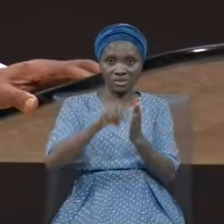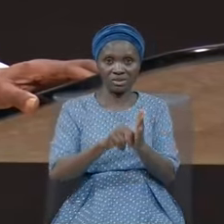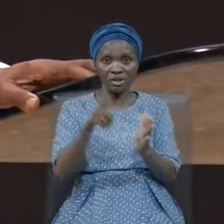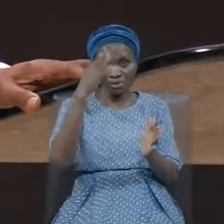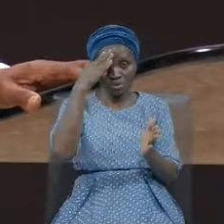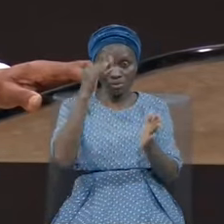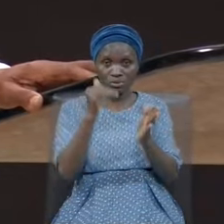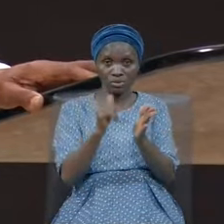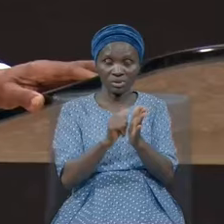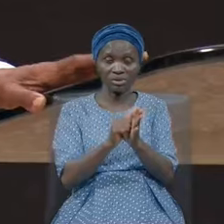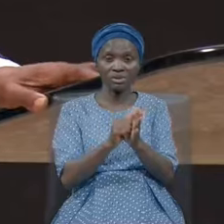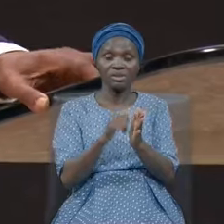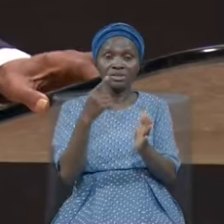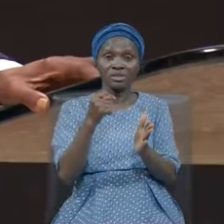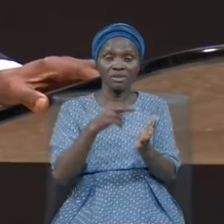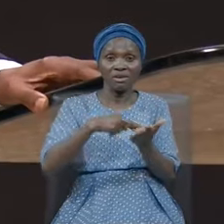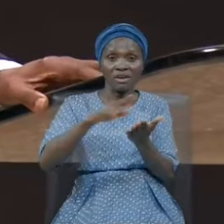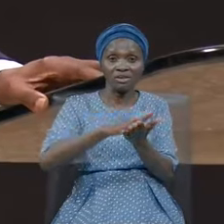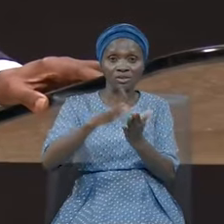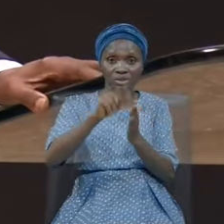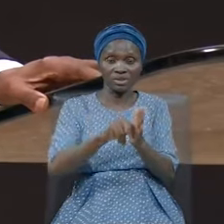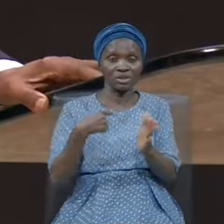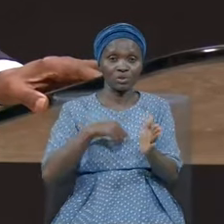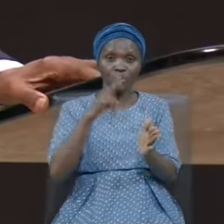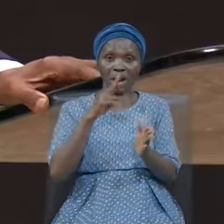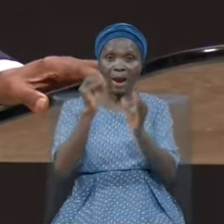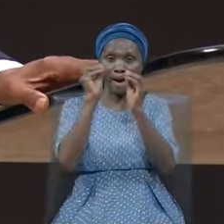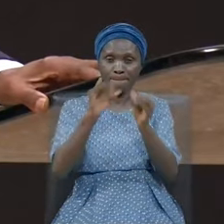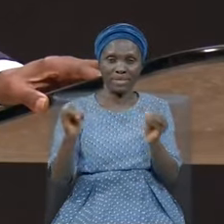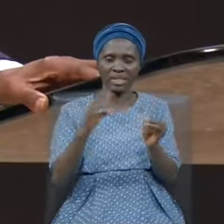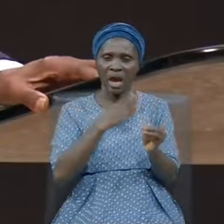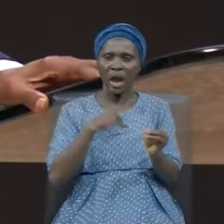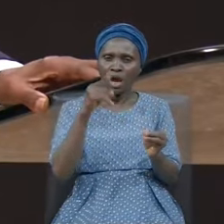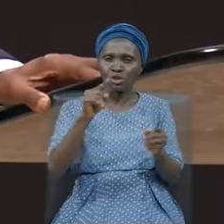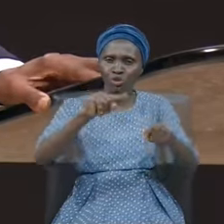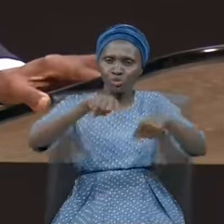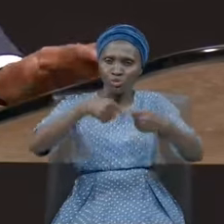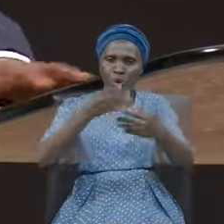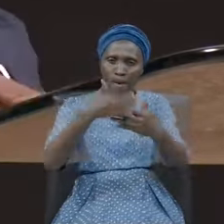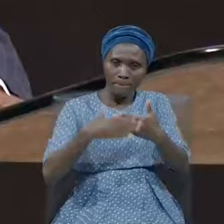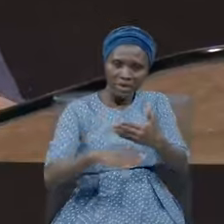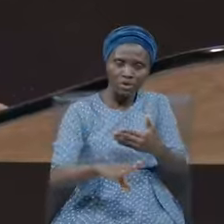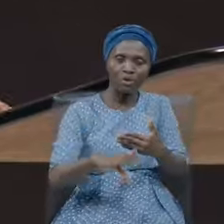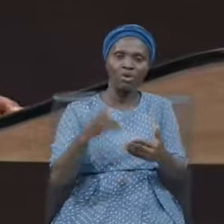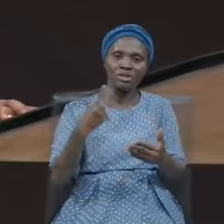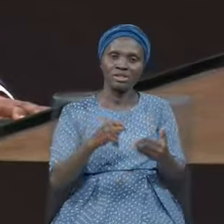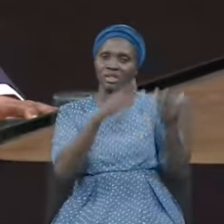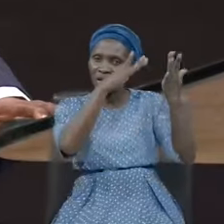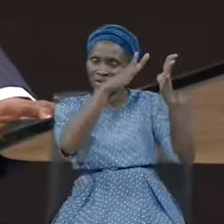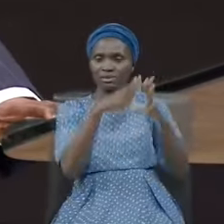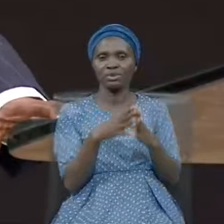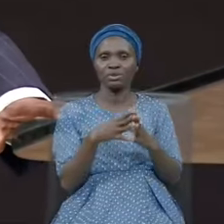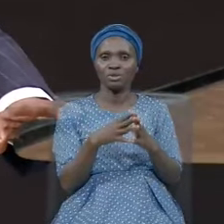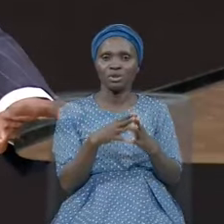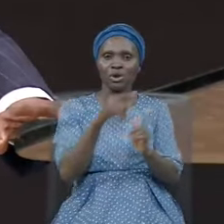allez au-delà de toute attente. Lorsque vous entendez parler de la sainteté, et vous connaissez